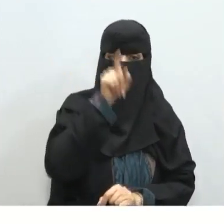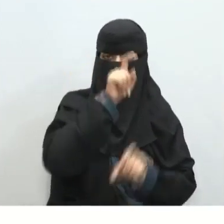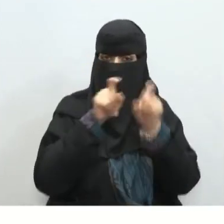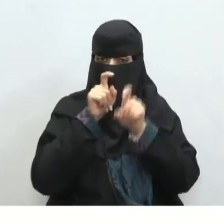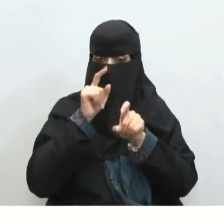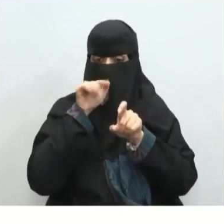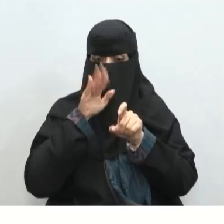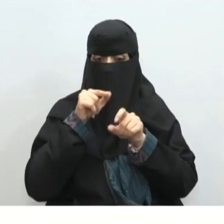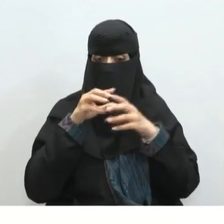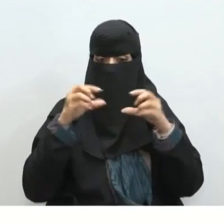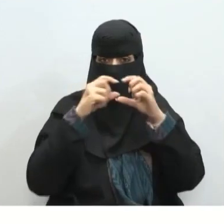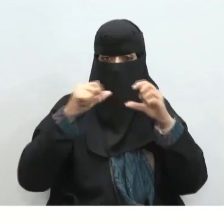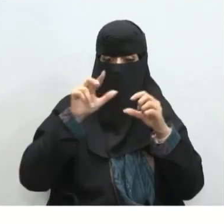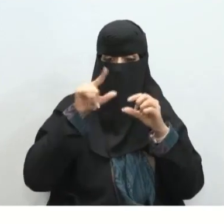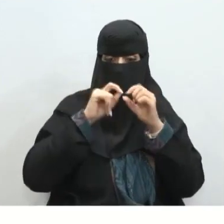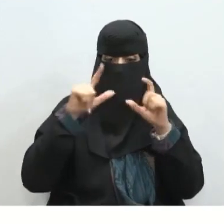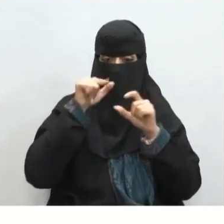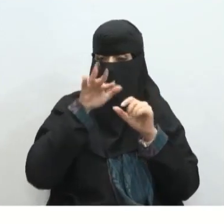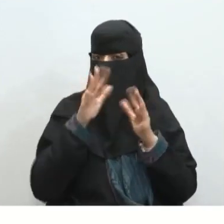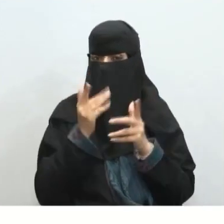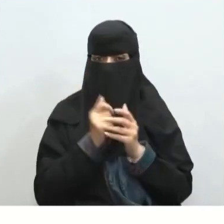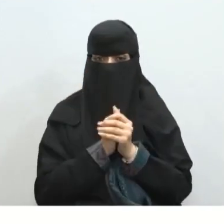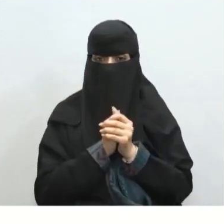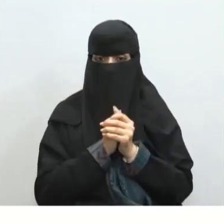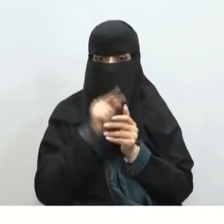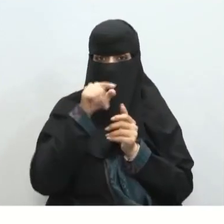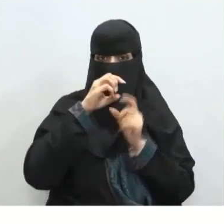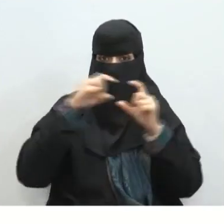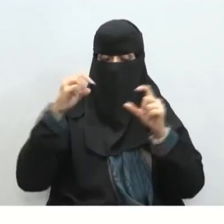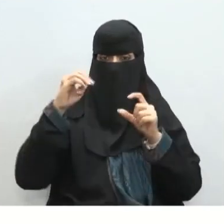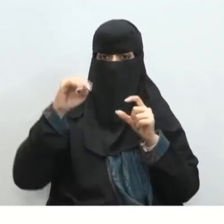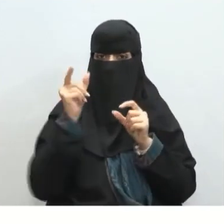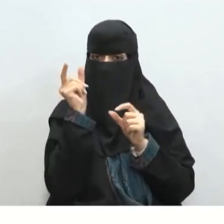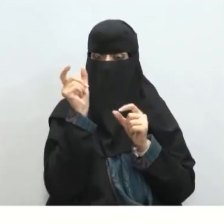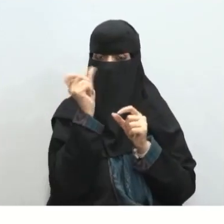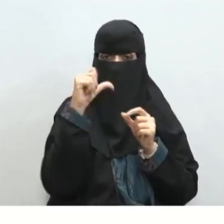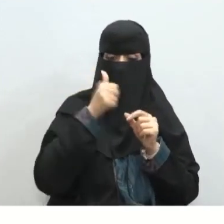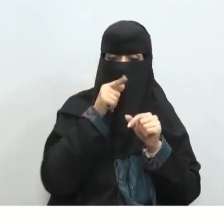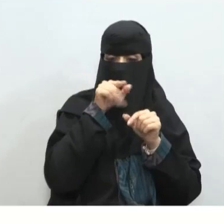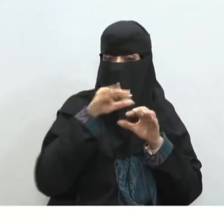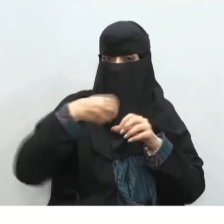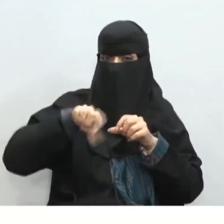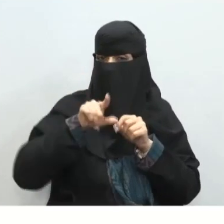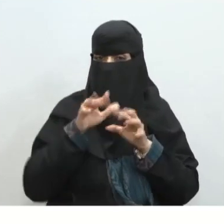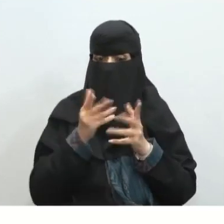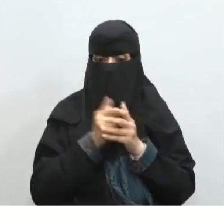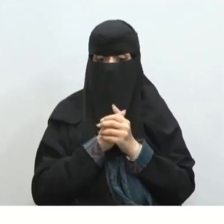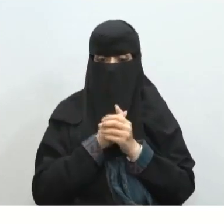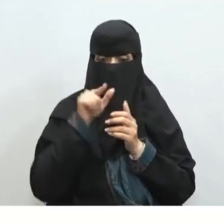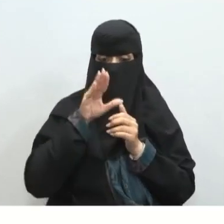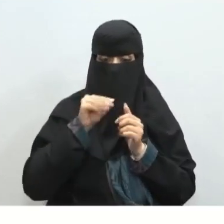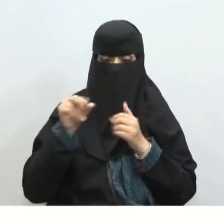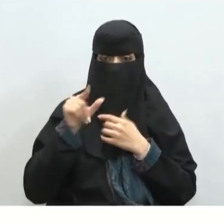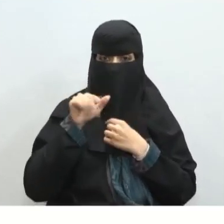ما العضيه التي يوضحها الشكل اعلى هل هي جهاز جولجي النوا الميت الشبكه الاندوبلازميه مثل ما